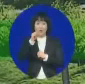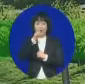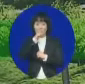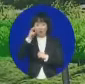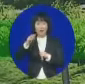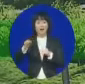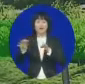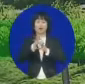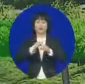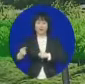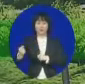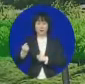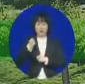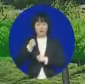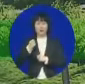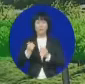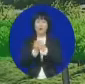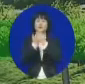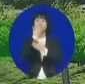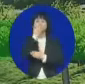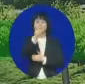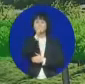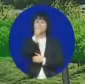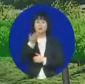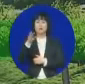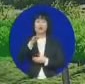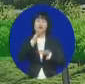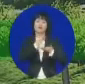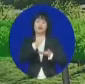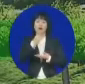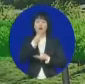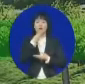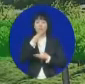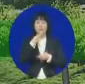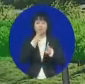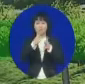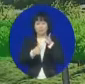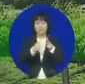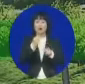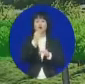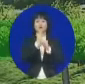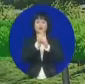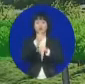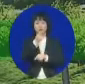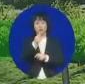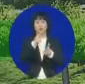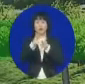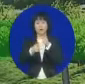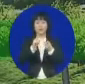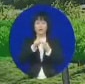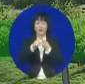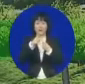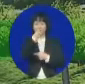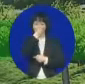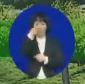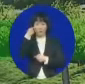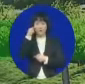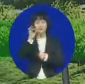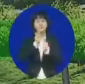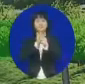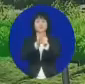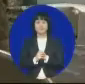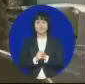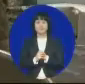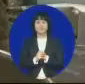시가 경쟁력과 성장 가능성이 있지만 자금사정이 어려운 중소기업과 소상공인을 대상으로 특례 보증 경영 자금을